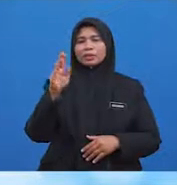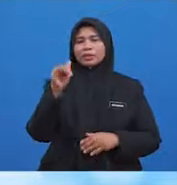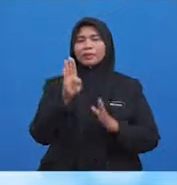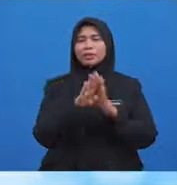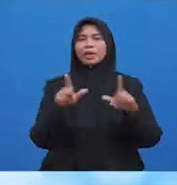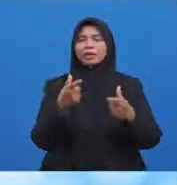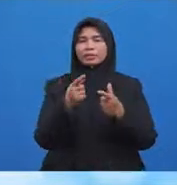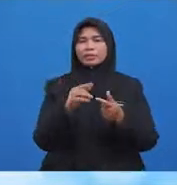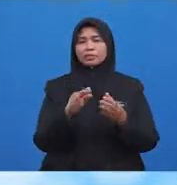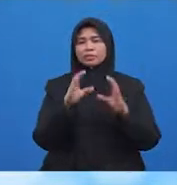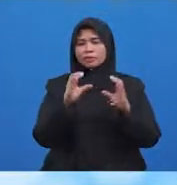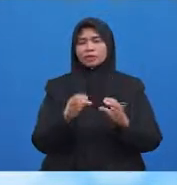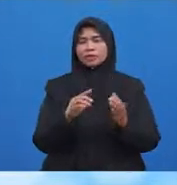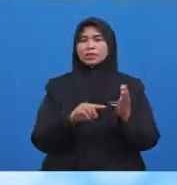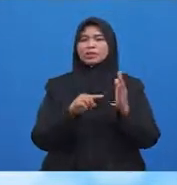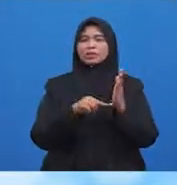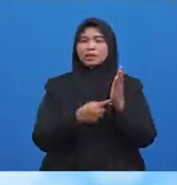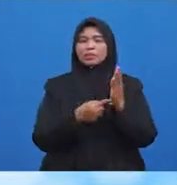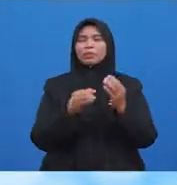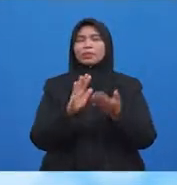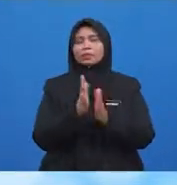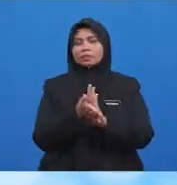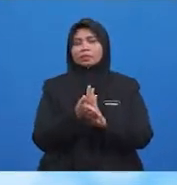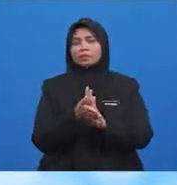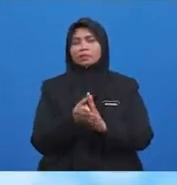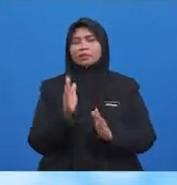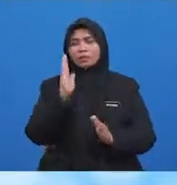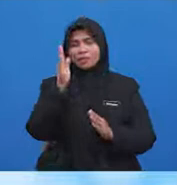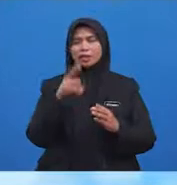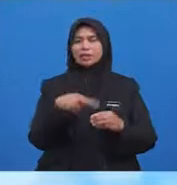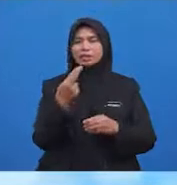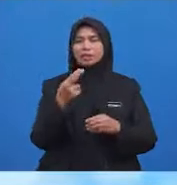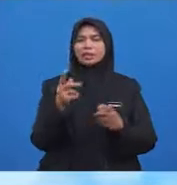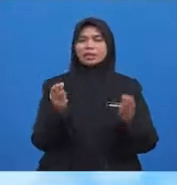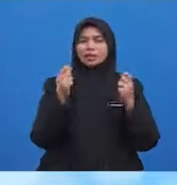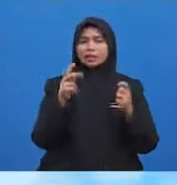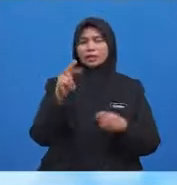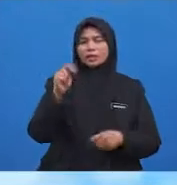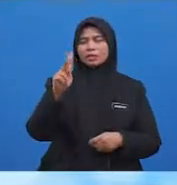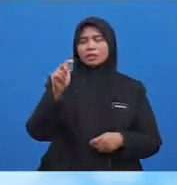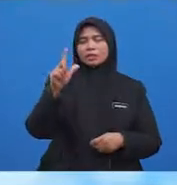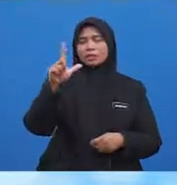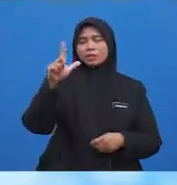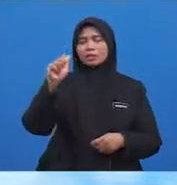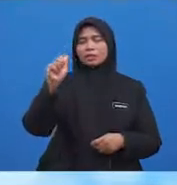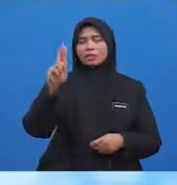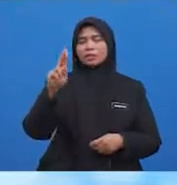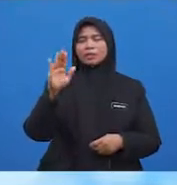di Matahari Ini menghasilkan tenaga nuklir yang kemudiannya